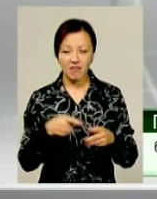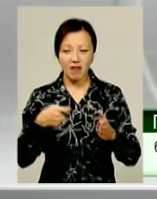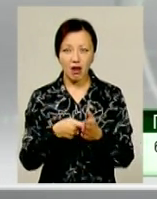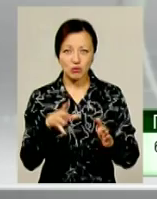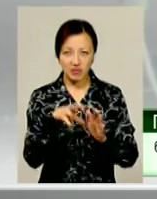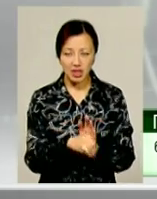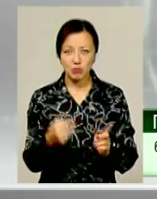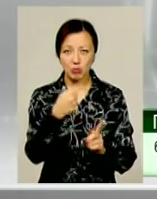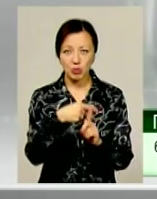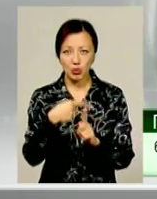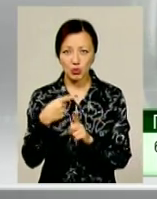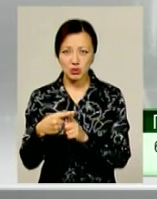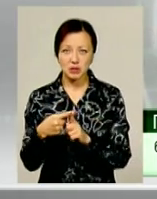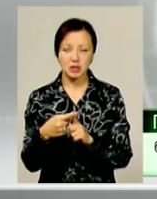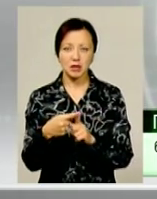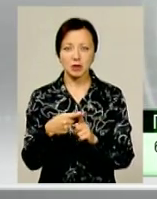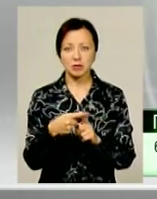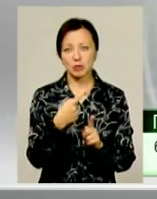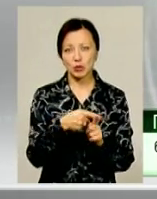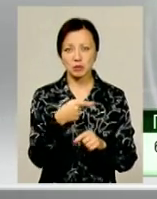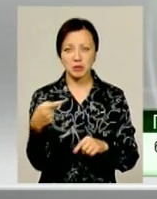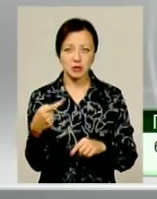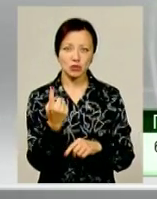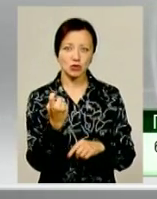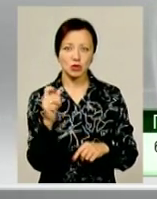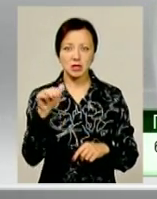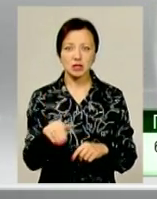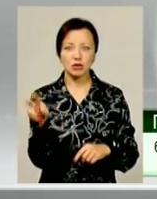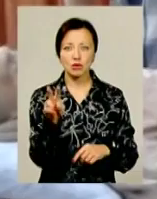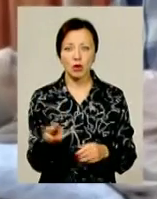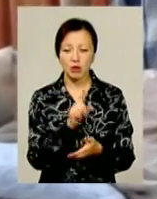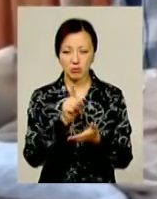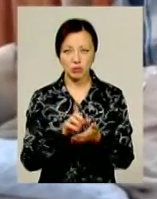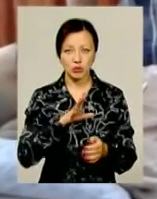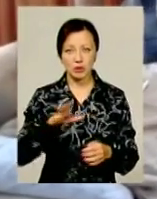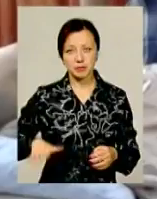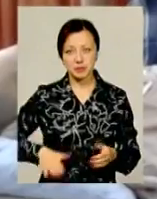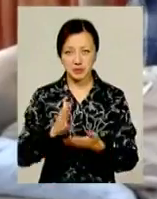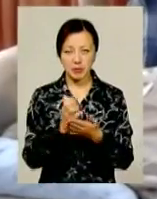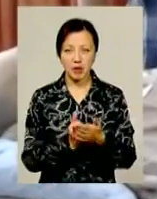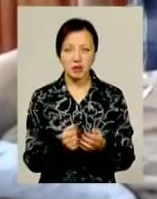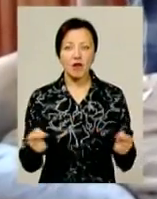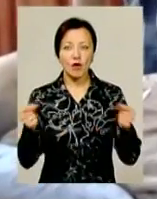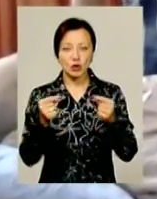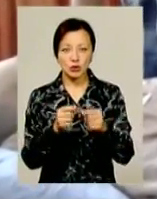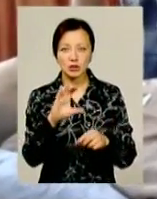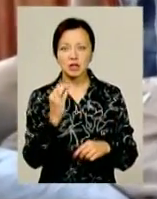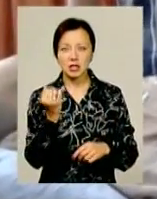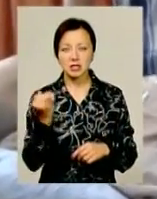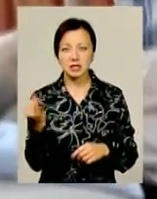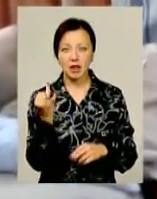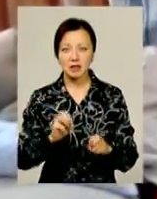внести. І плюс там оговорка, плюс-мінус це 1100 доларів должно бути на кармані. Водночас Олександром Петраківським